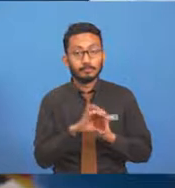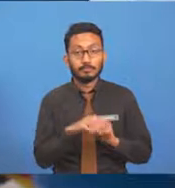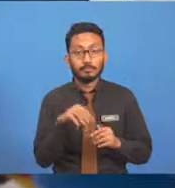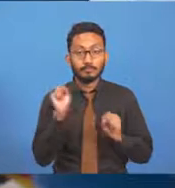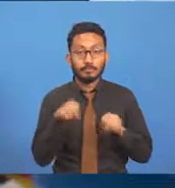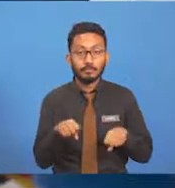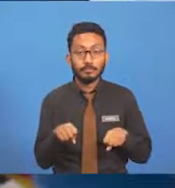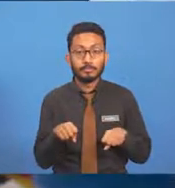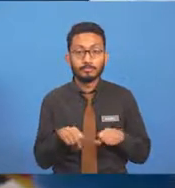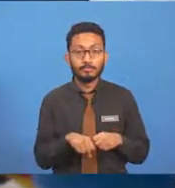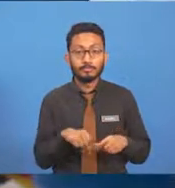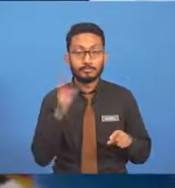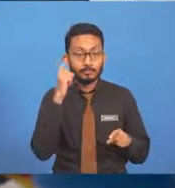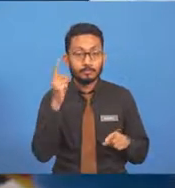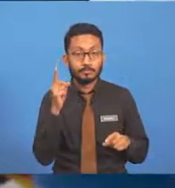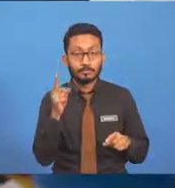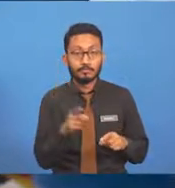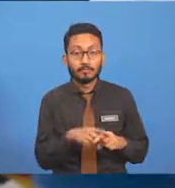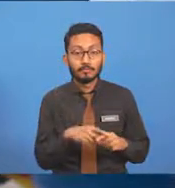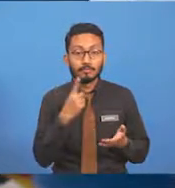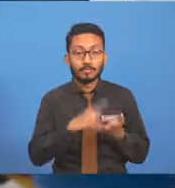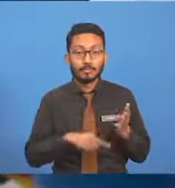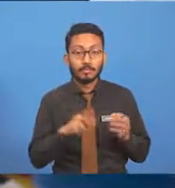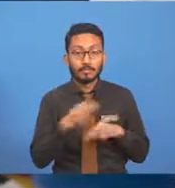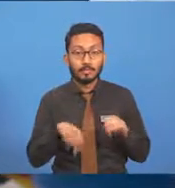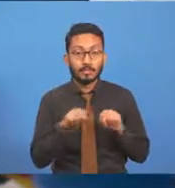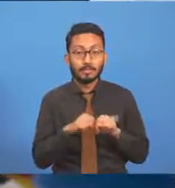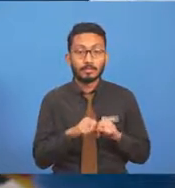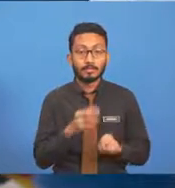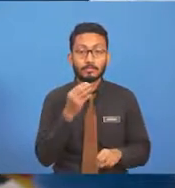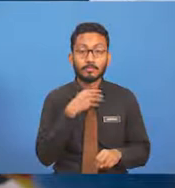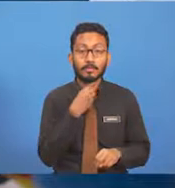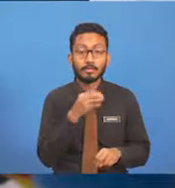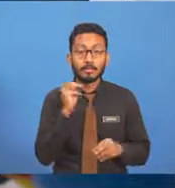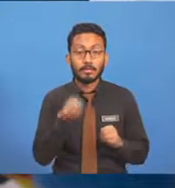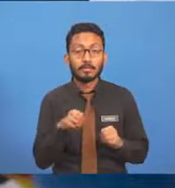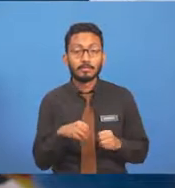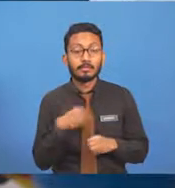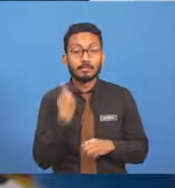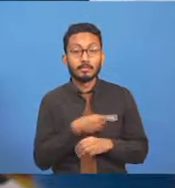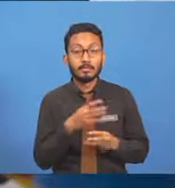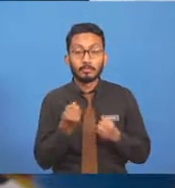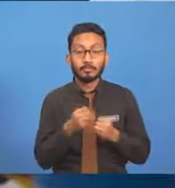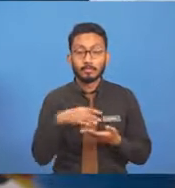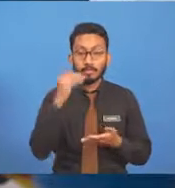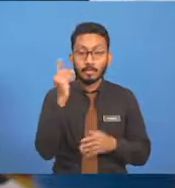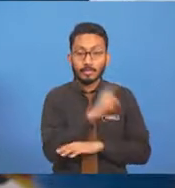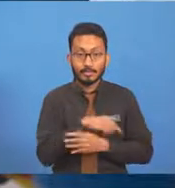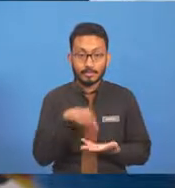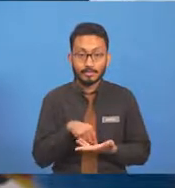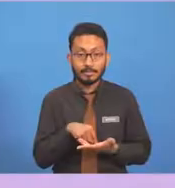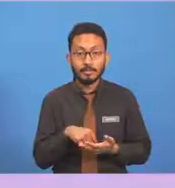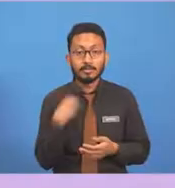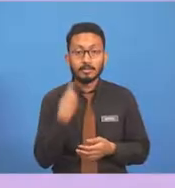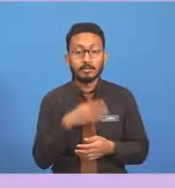tekak apakah nilai moral yang kita hendak belajar pada hari ini? Ya, betul murid-murid. Kita akan